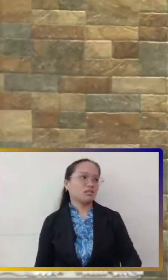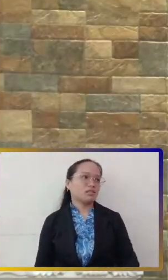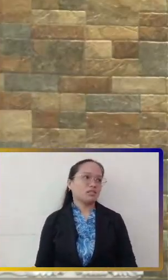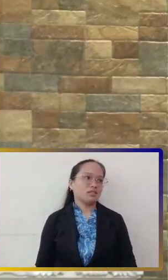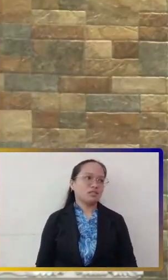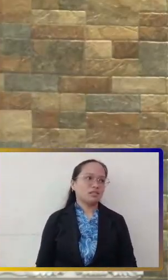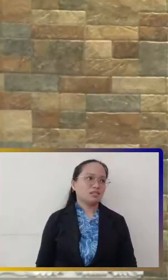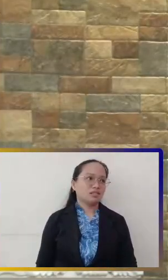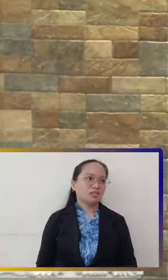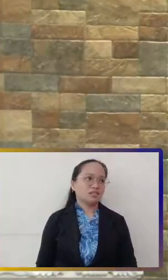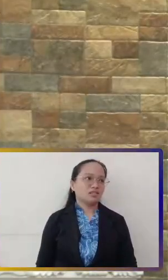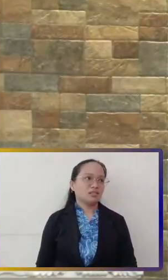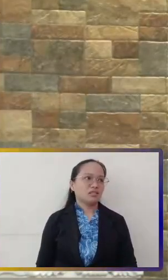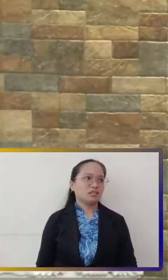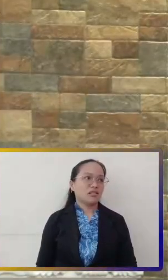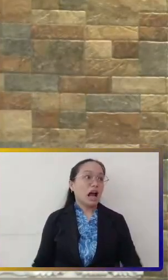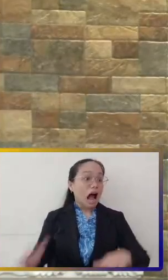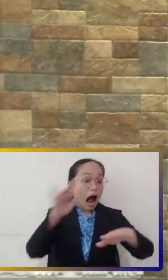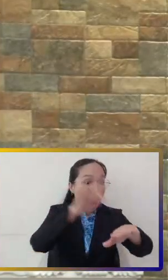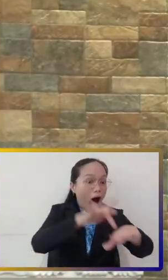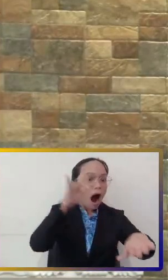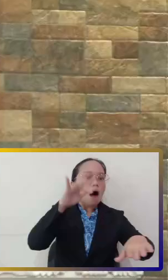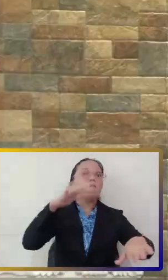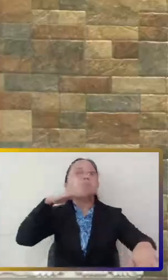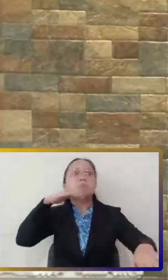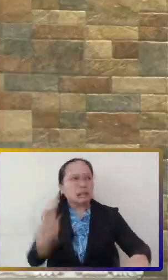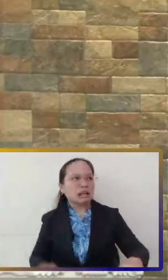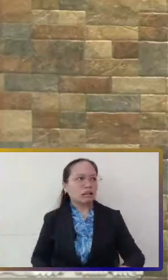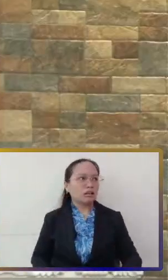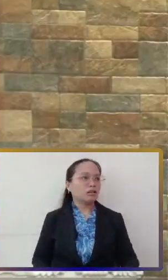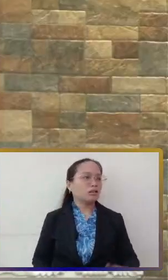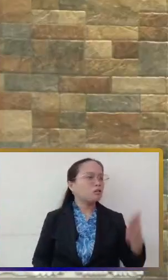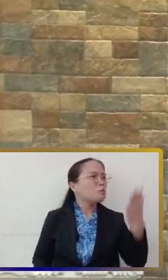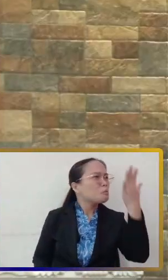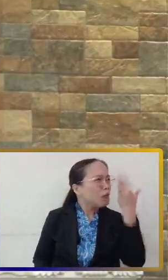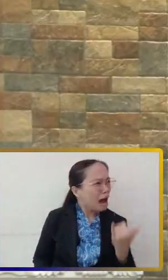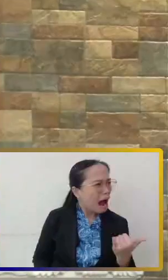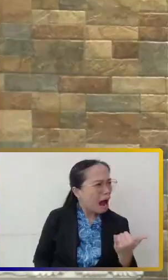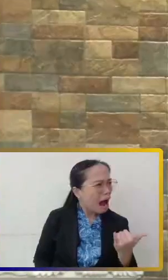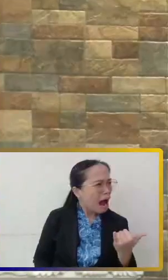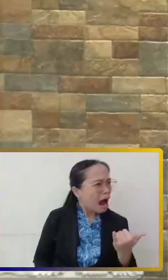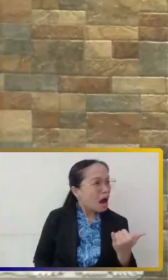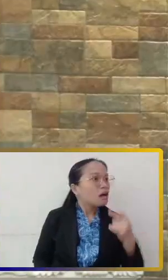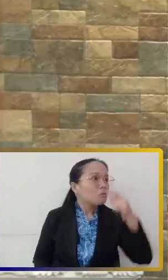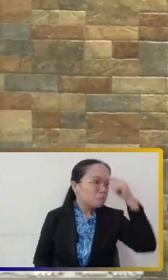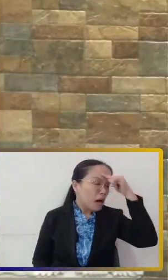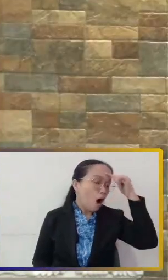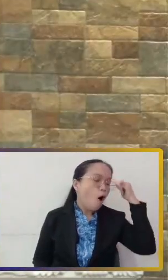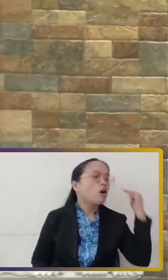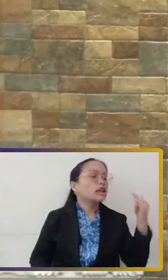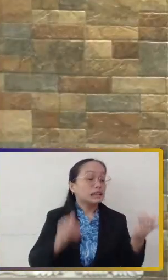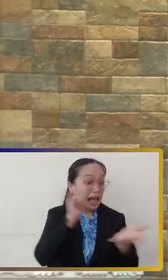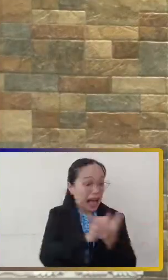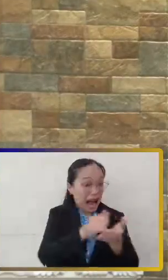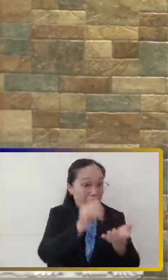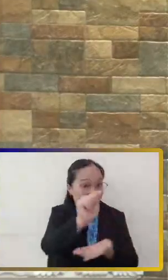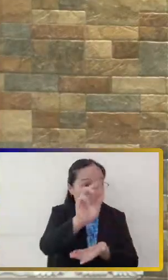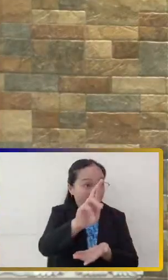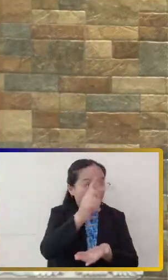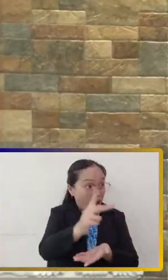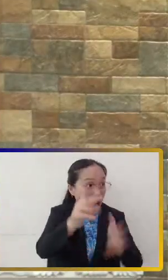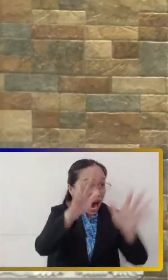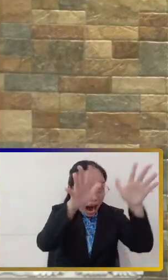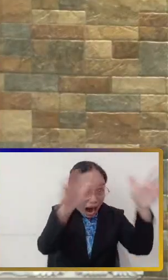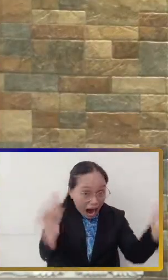that? Because that thing is holy. Now, ano po